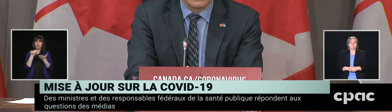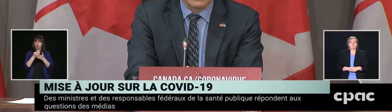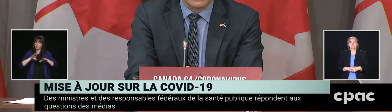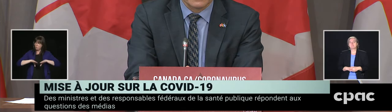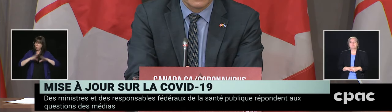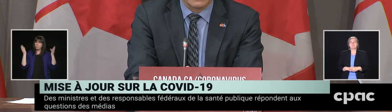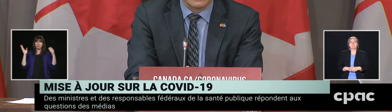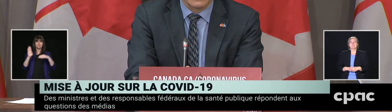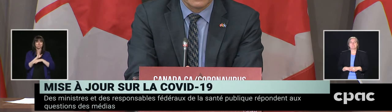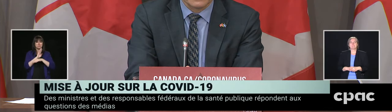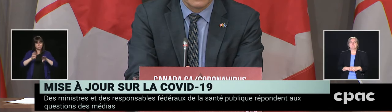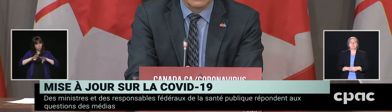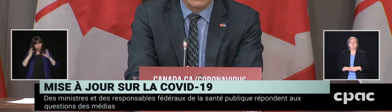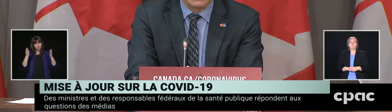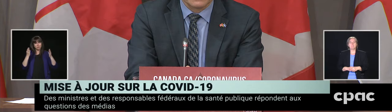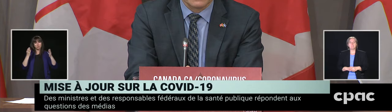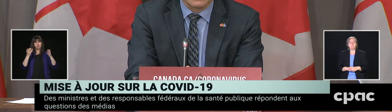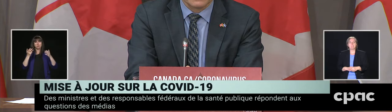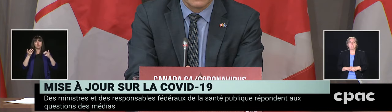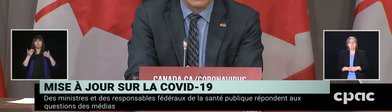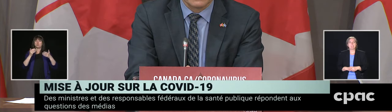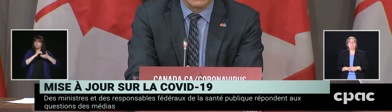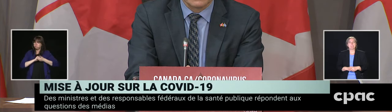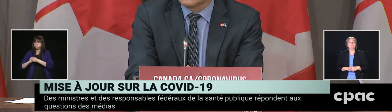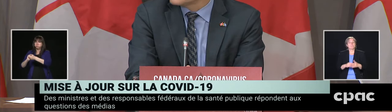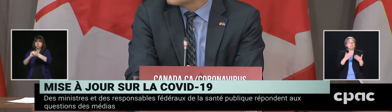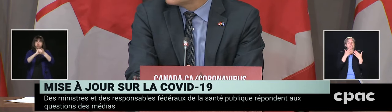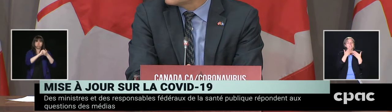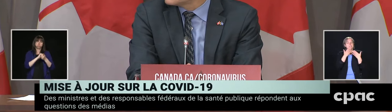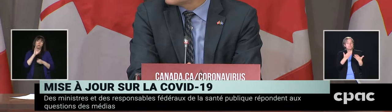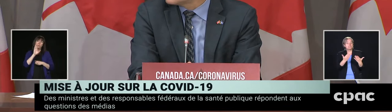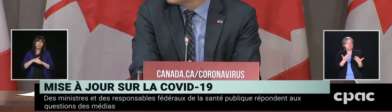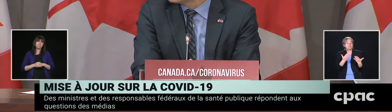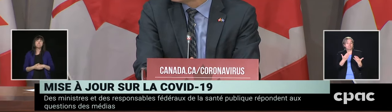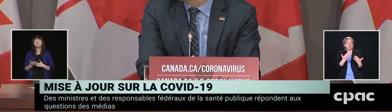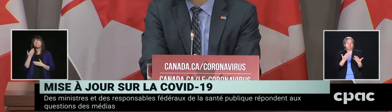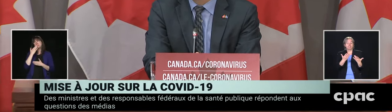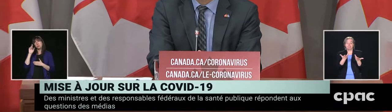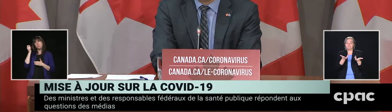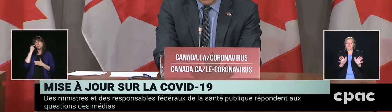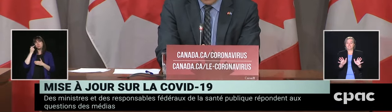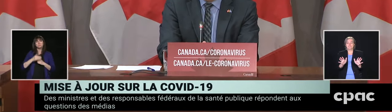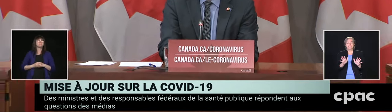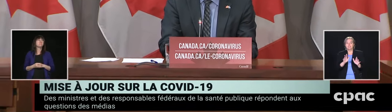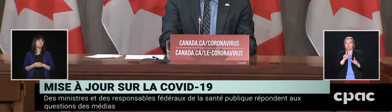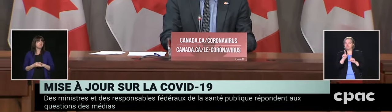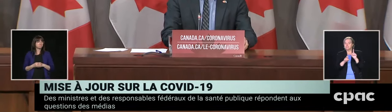believe this is all the questions we had. So, ceci met fin à la conférence de presse. Merci.